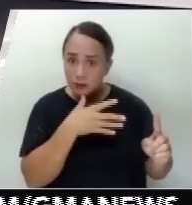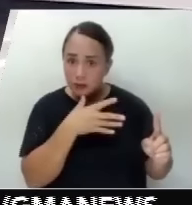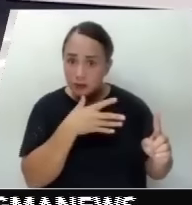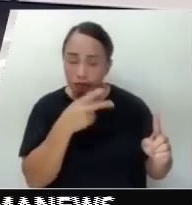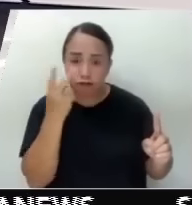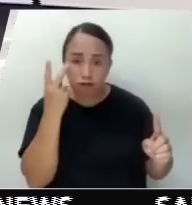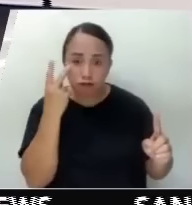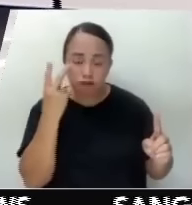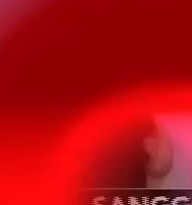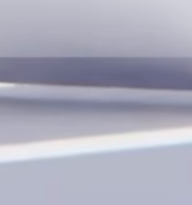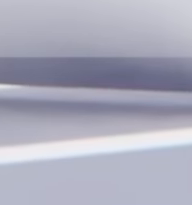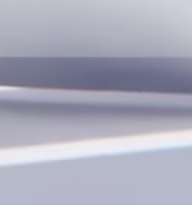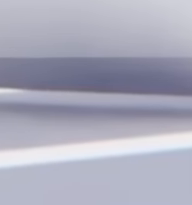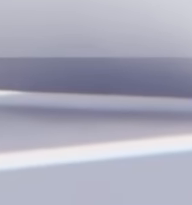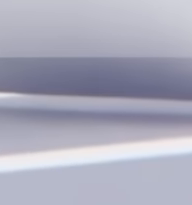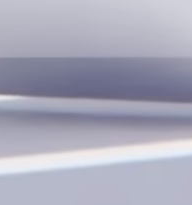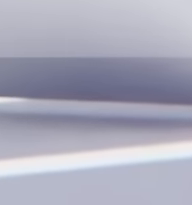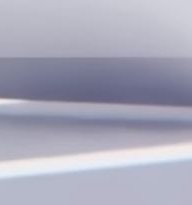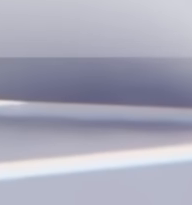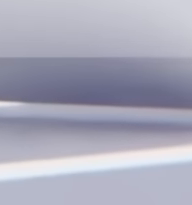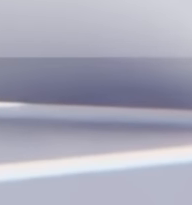Pinlac.